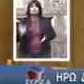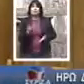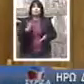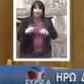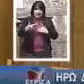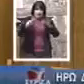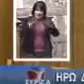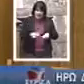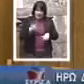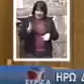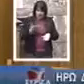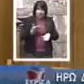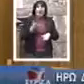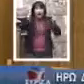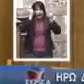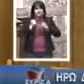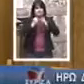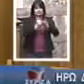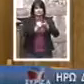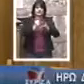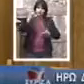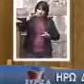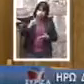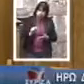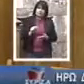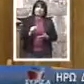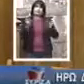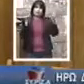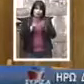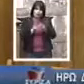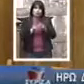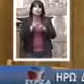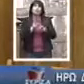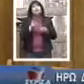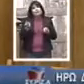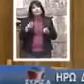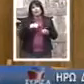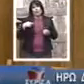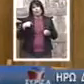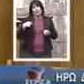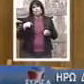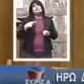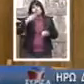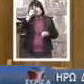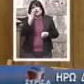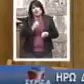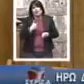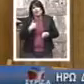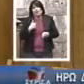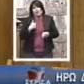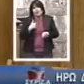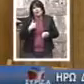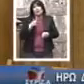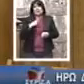άνεργους, μειώνετε την αποζημίωση και ταυτόχρονα δίνετε δικαίωμα σε επιχειρήσεις για περισσότερες απολύσεις στο όνομα της ανταγωνιστικότητας.